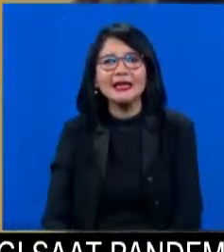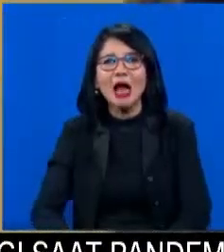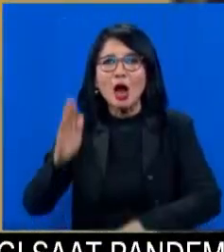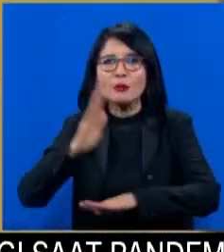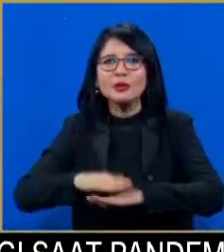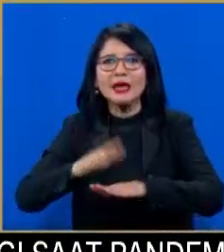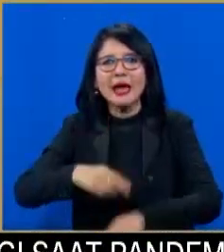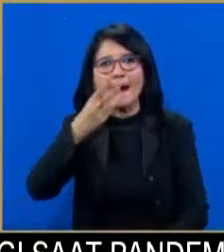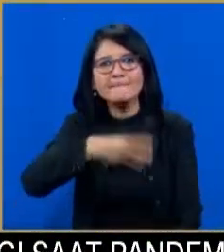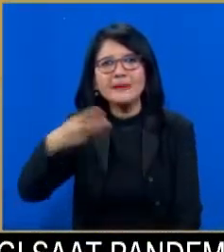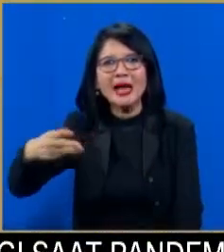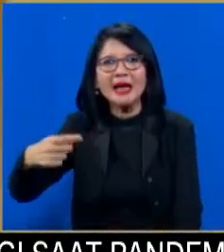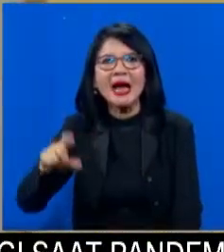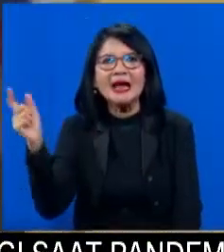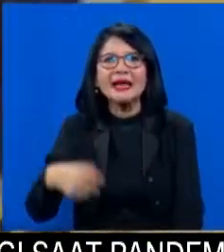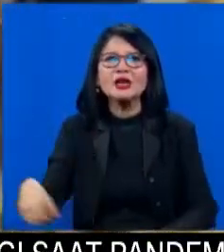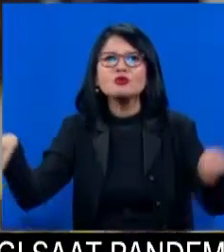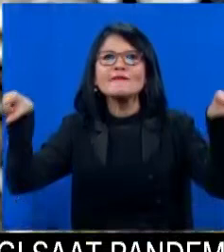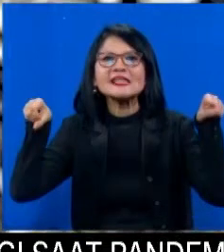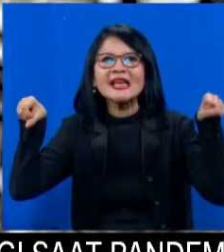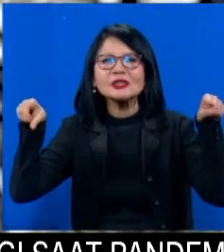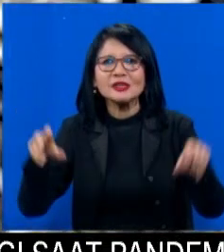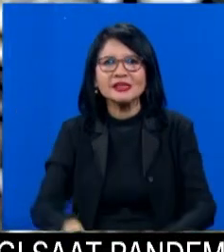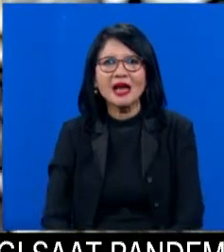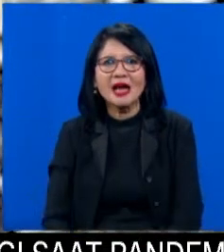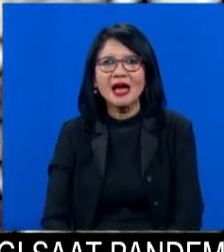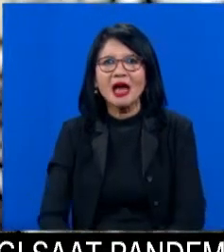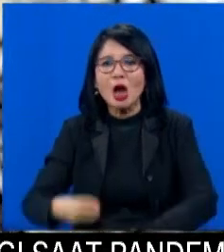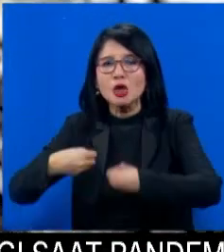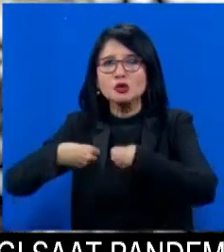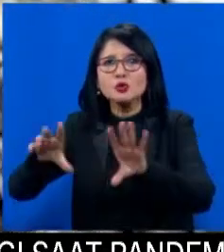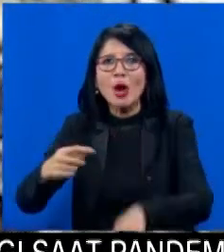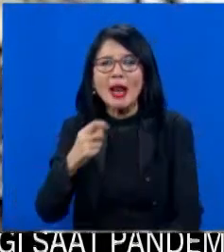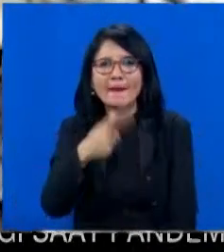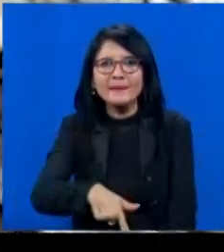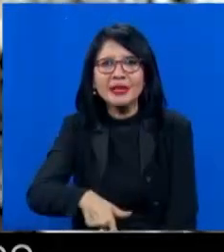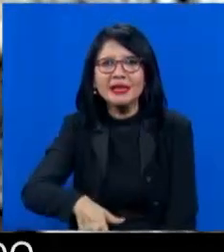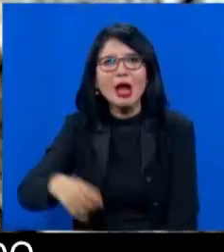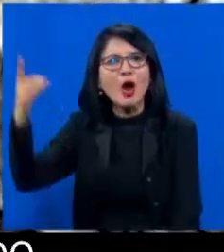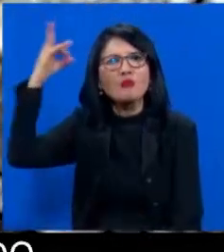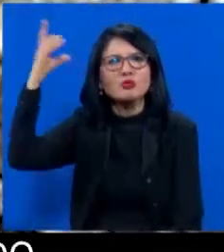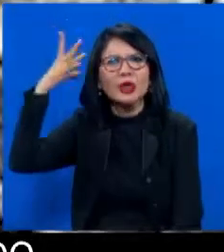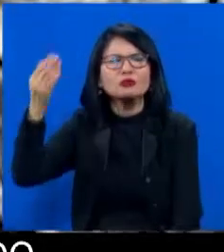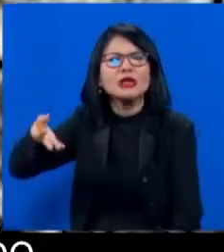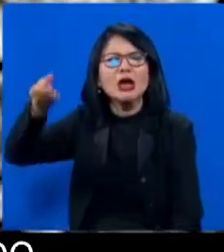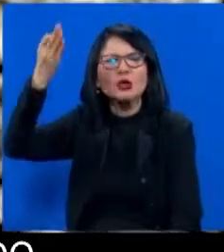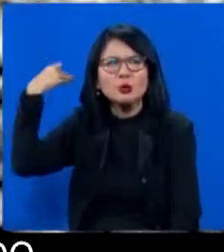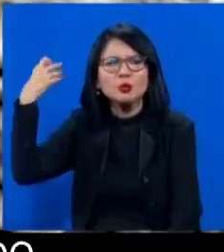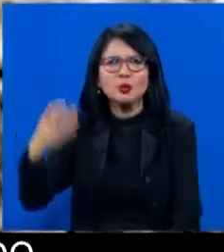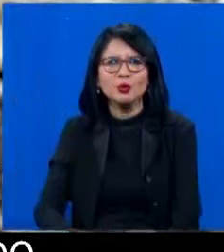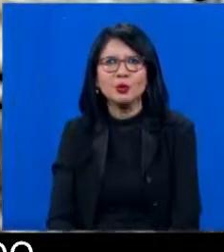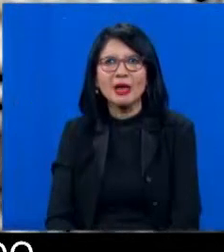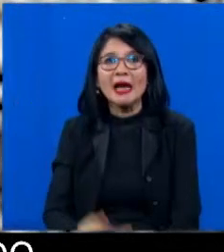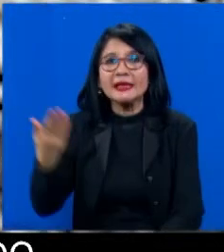Universitas Indonesia Lili Suratminto mengatakan, perdagangan budak sudah ada sejak zaman Portugis. Cornelis Castelein